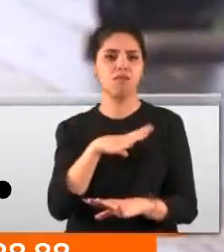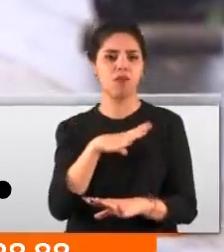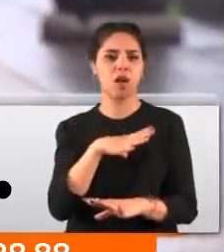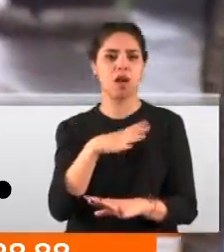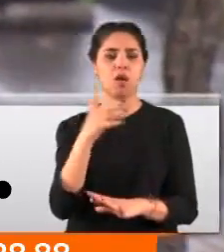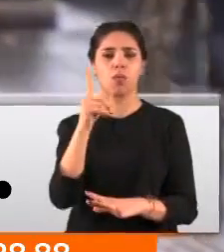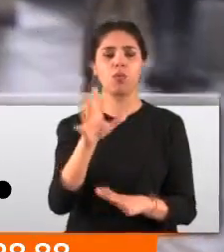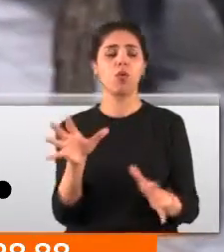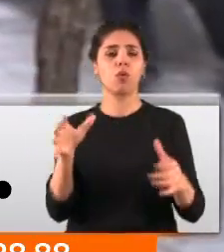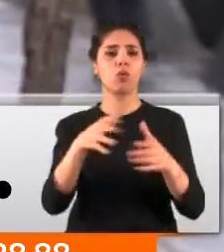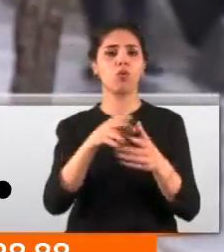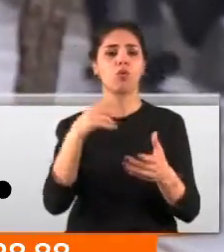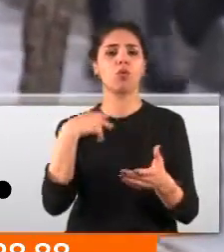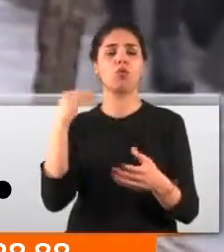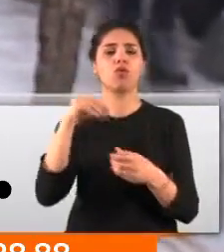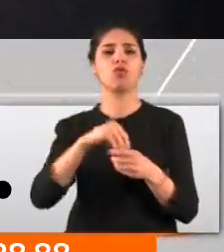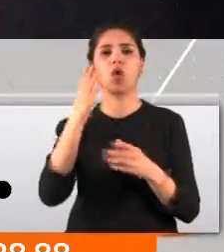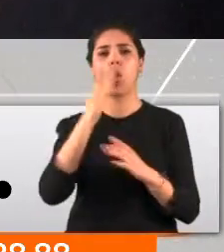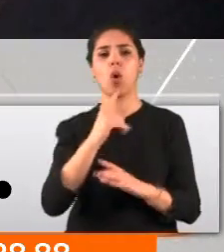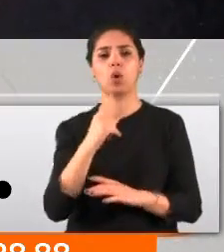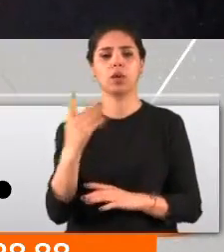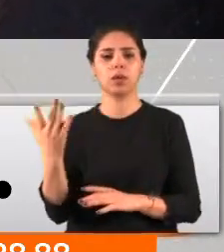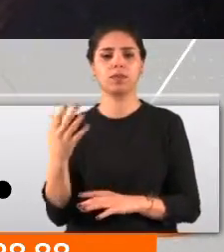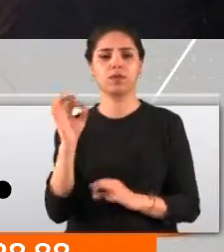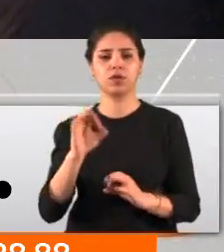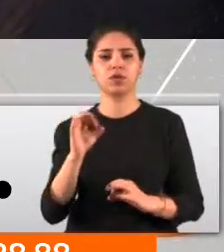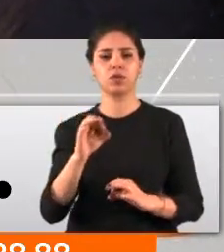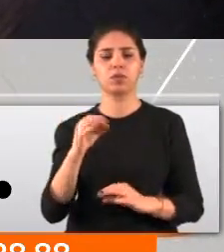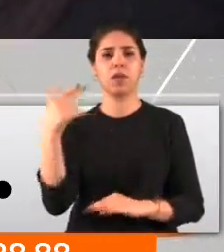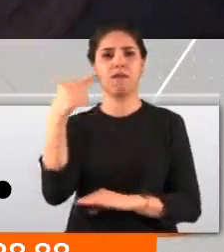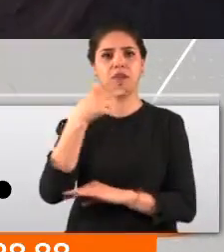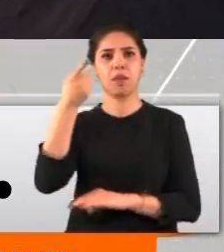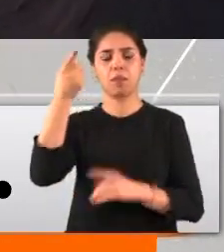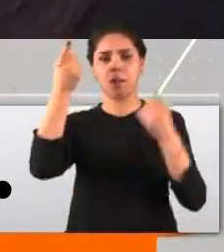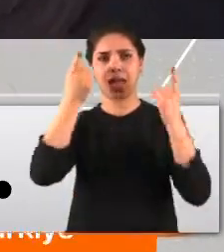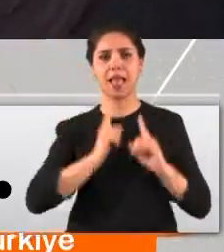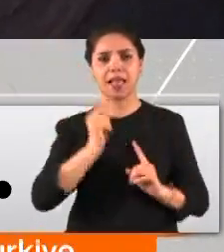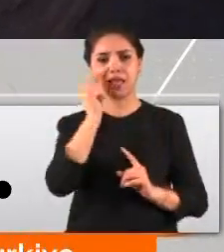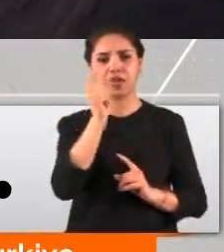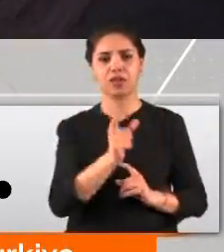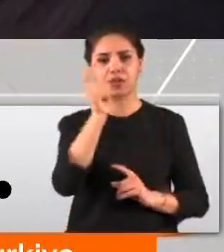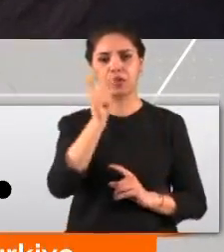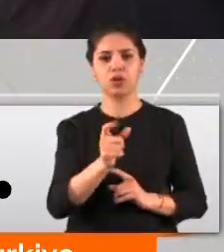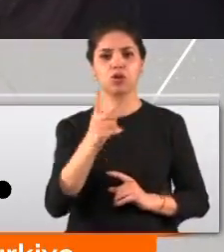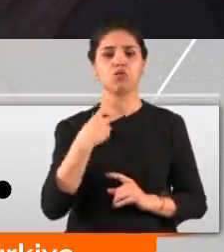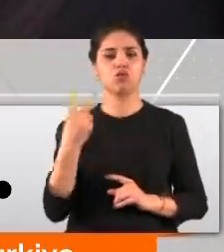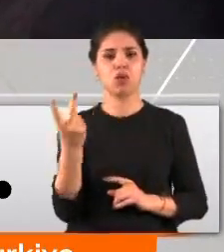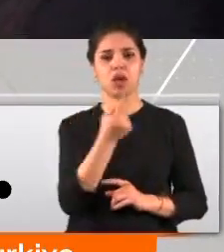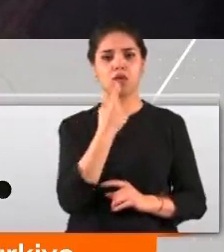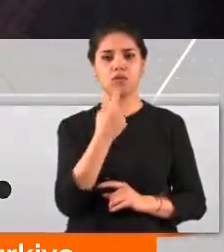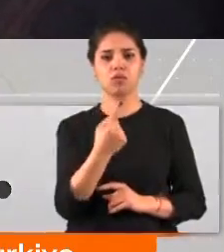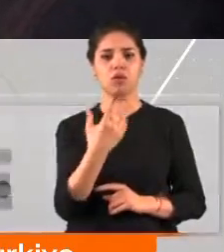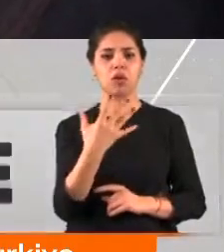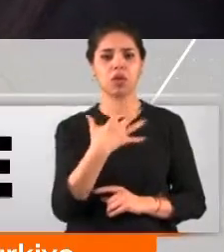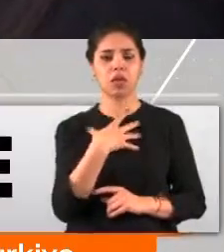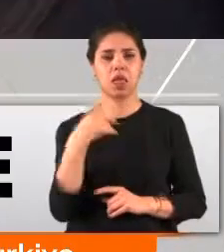ve çetenin içinde bulunmadığını söyledi. Şu an şirket yetkililerinin Rusya'ya kaçtıklarını söylüyorlar. Ancak kendilerinin